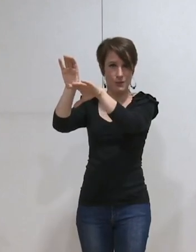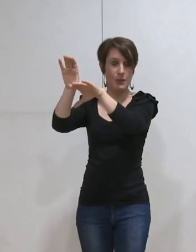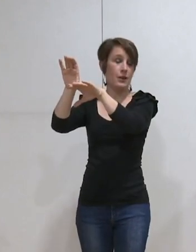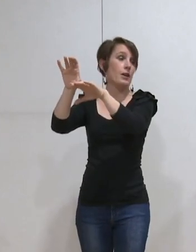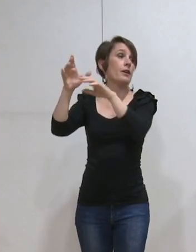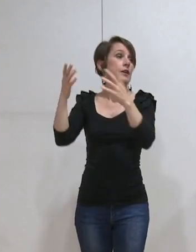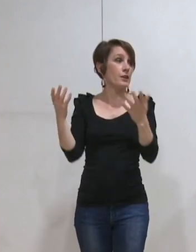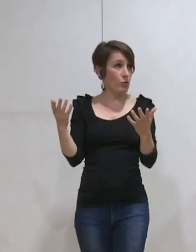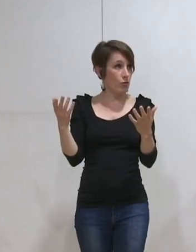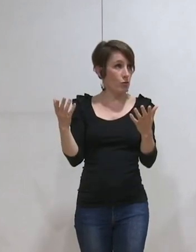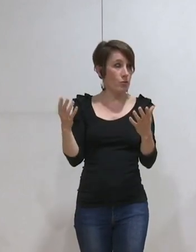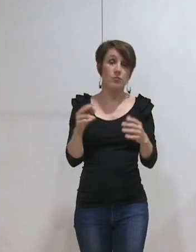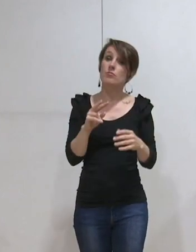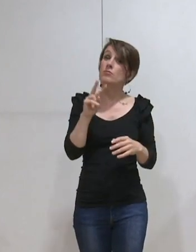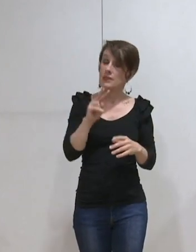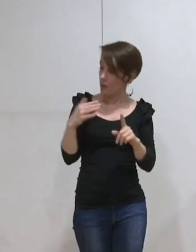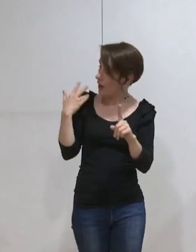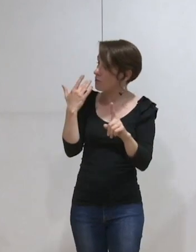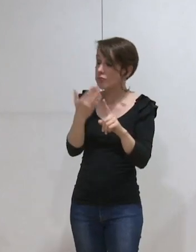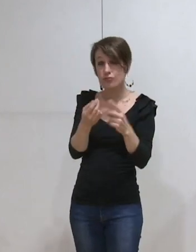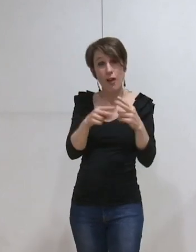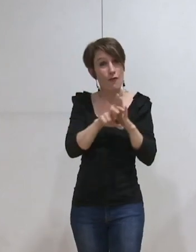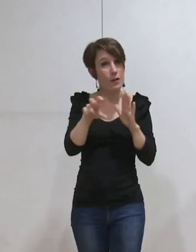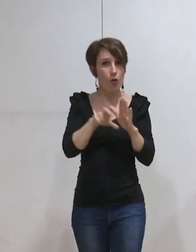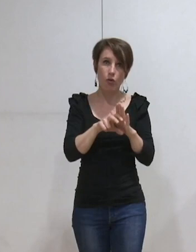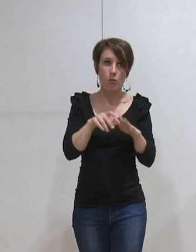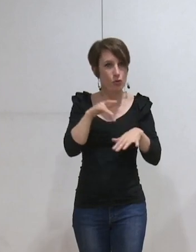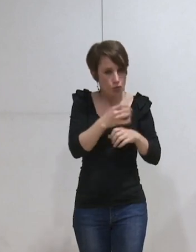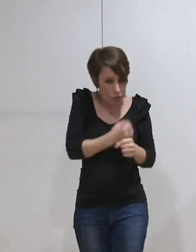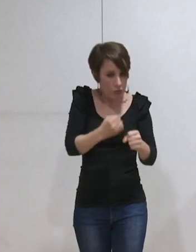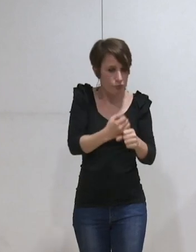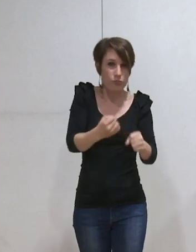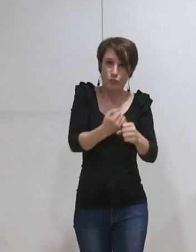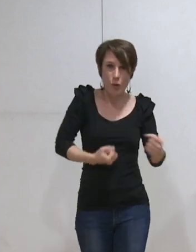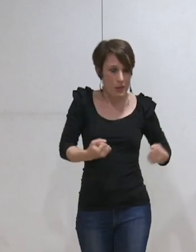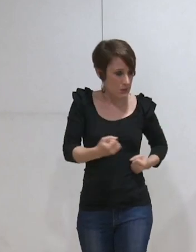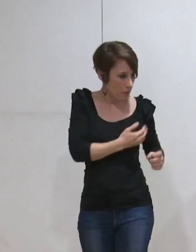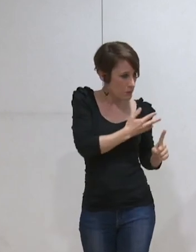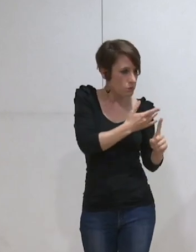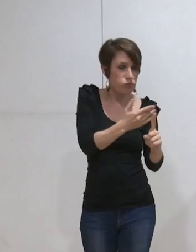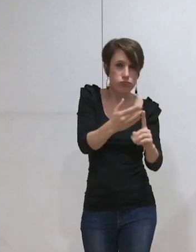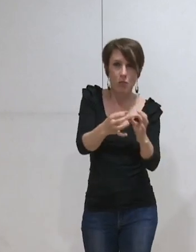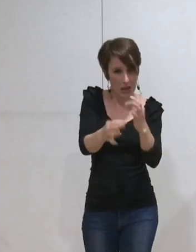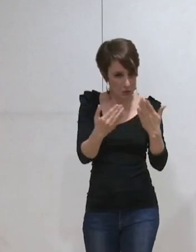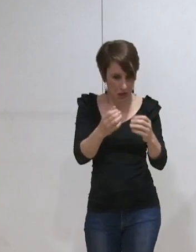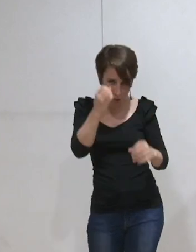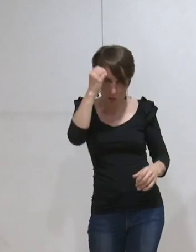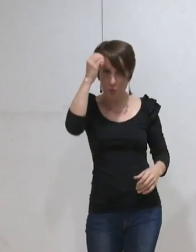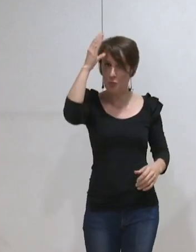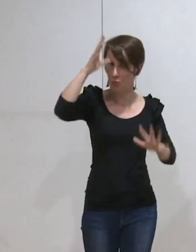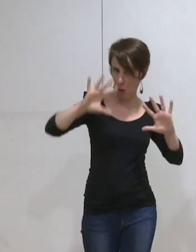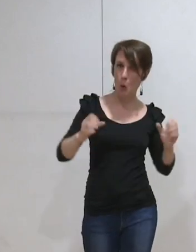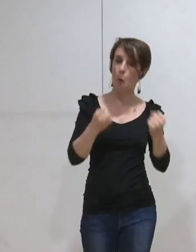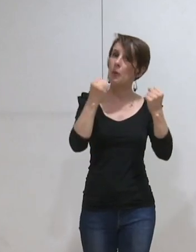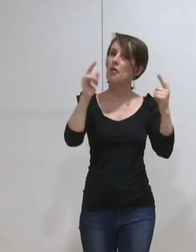travers d'un certain nombre de services qui historiquement ont acquis de nombreuses compétences d'où la volonté grenobloise